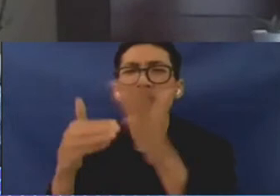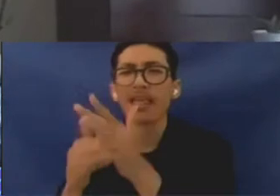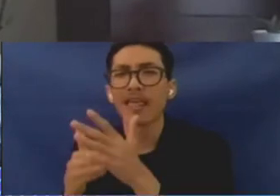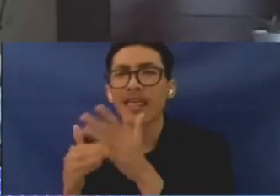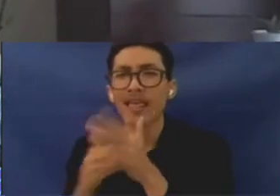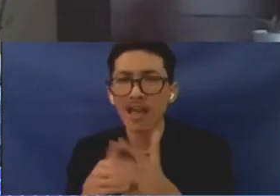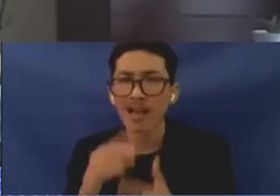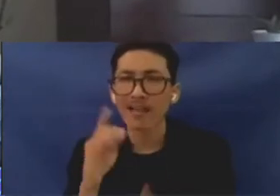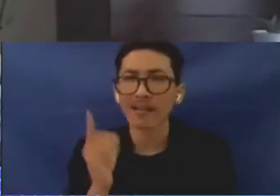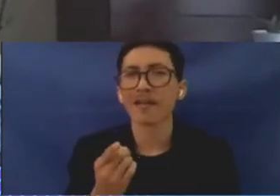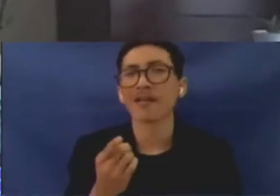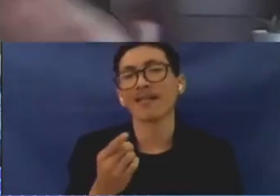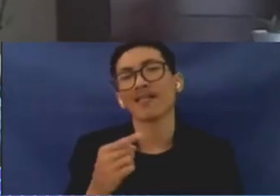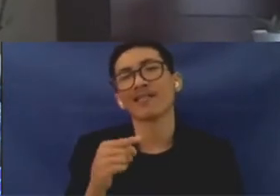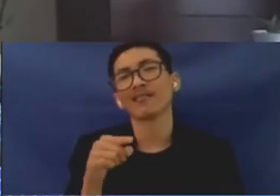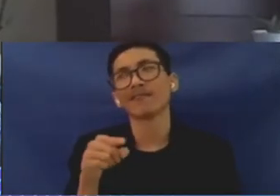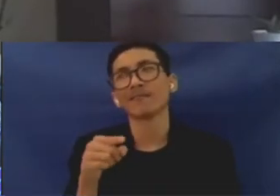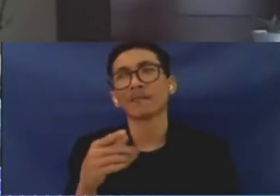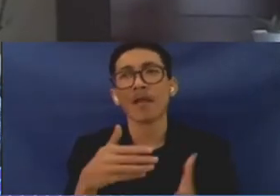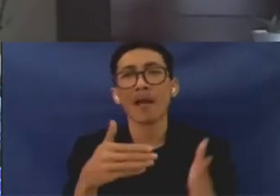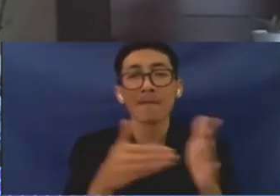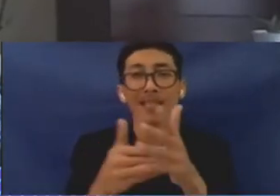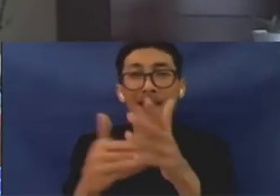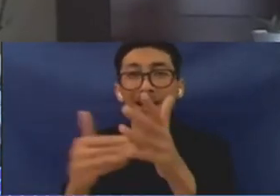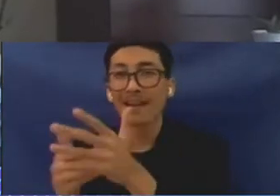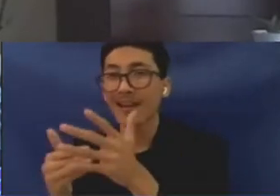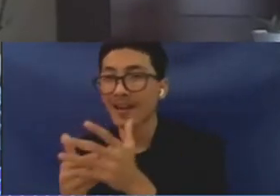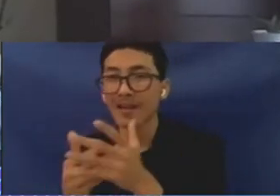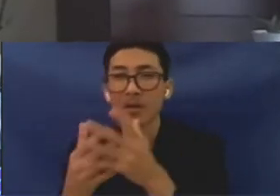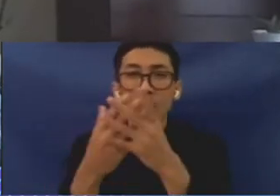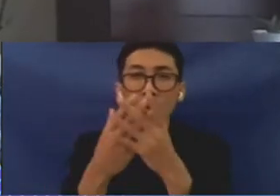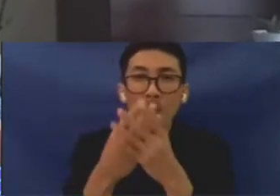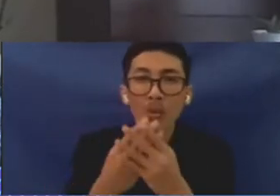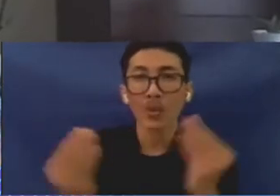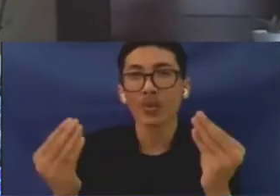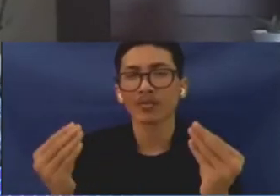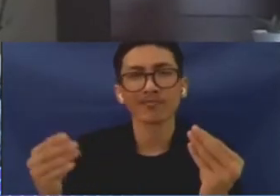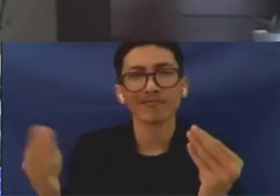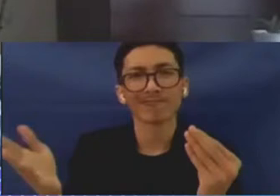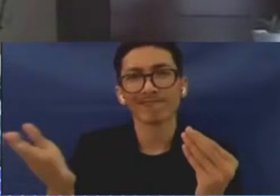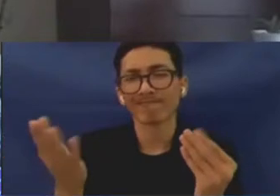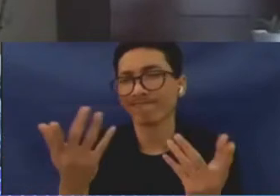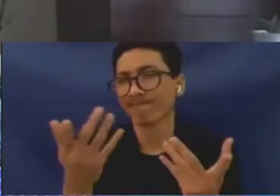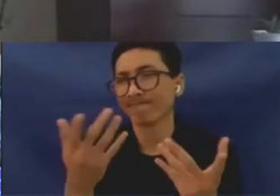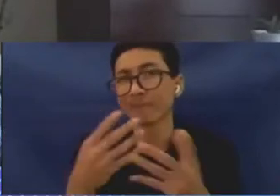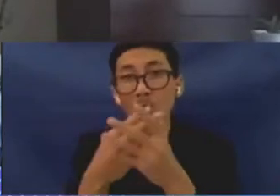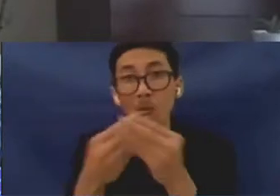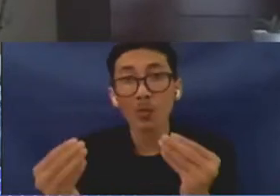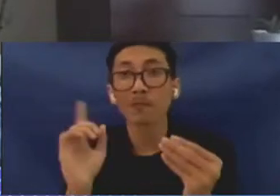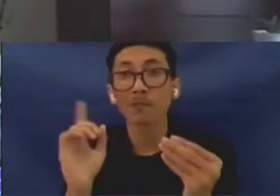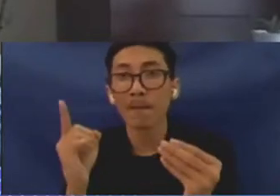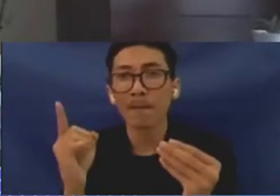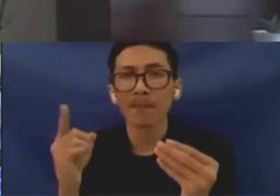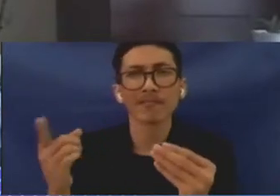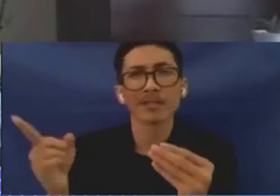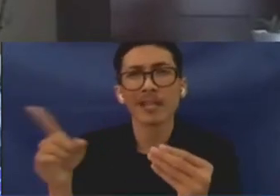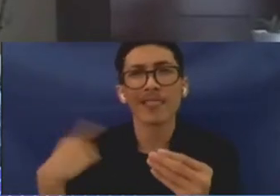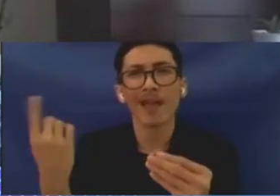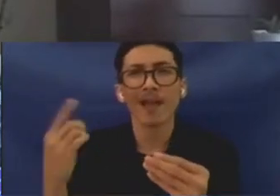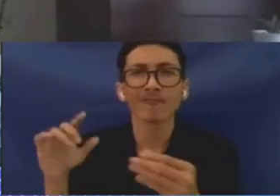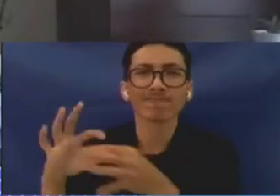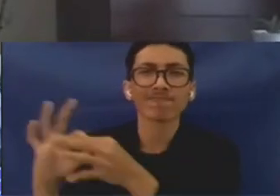harus diatasi oleh kita semua. Hambatan ini ada di dalam gedung-gedung kita yang tidak ramah